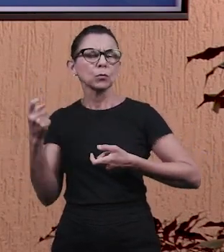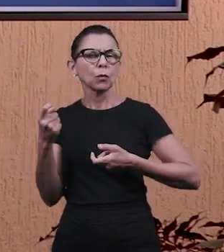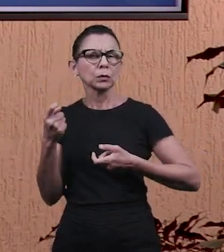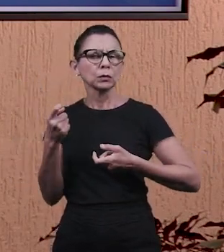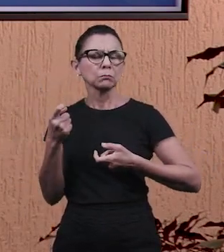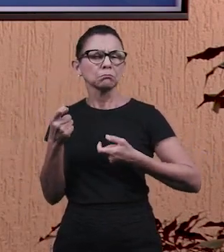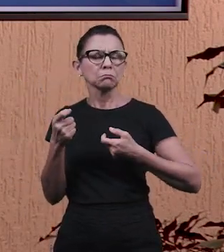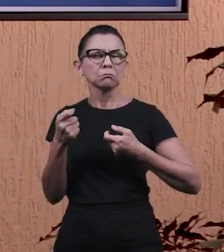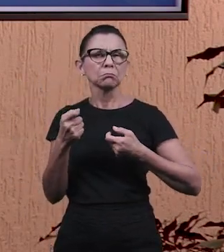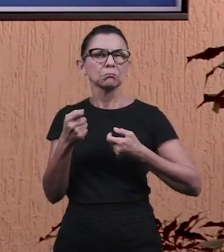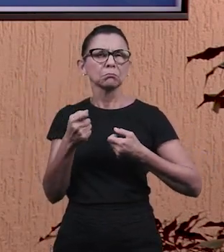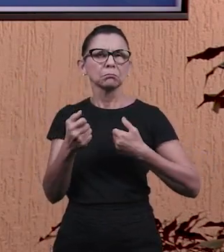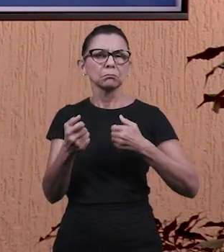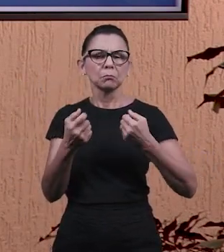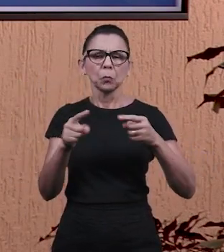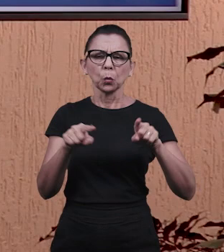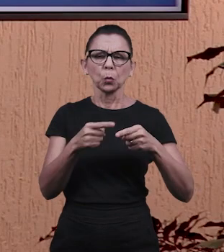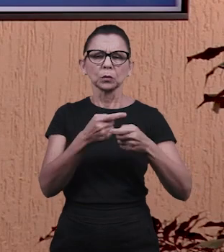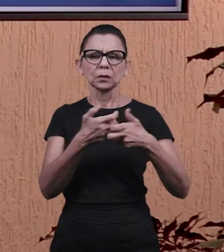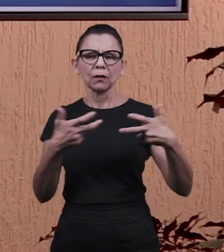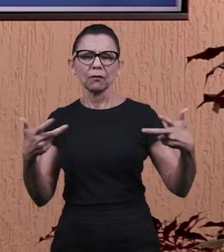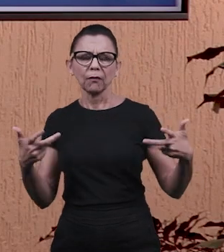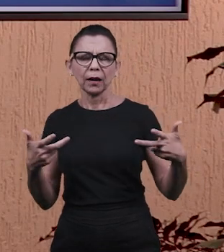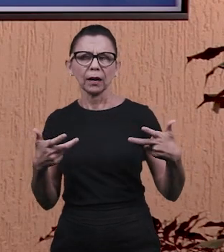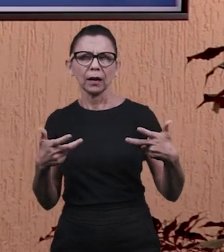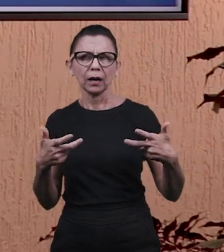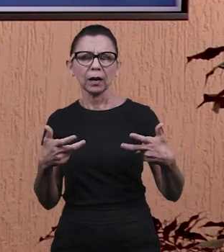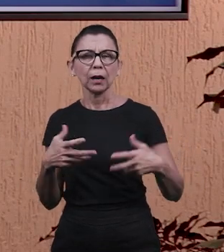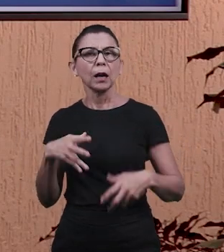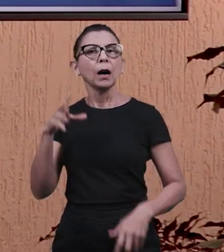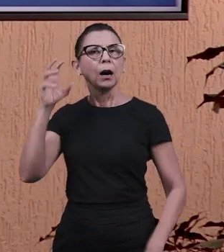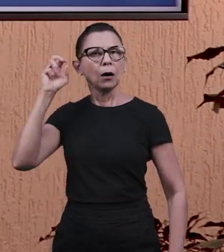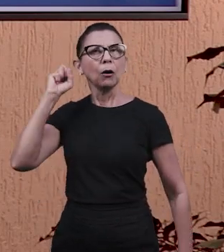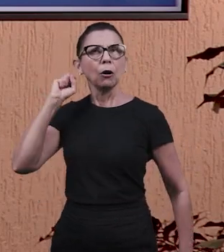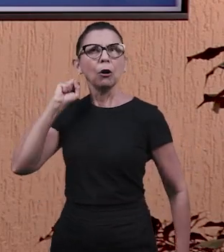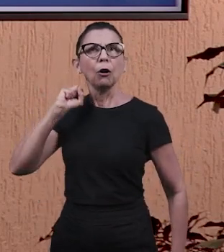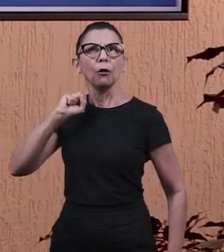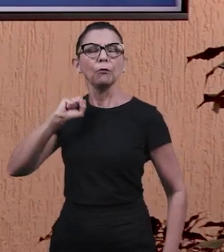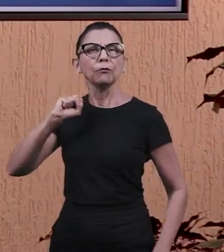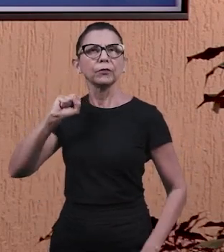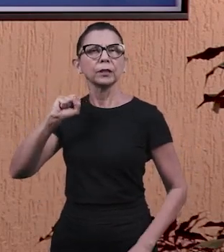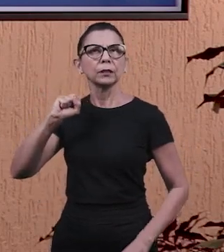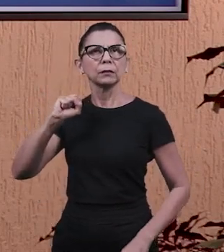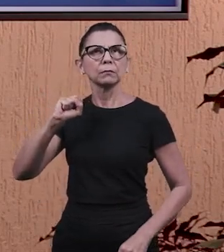голос, но также другие звуки. То есть все, что я слышу, я